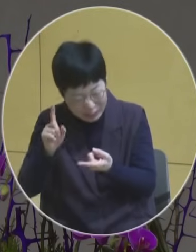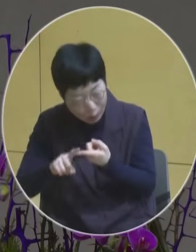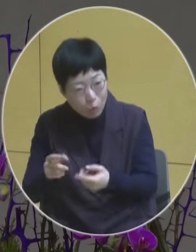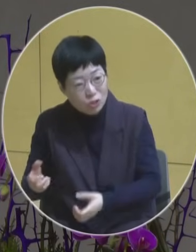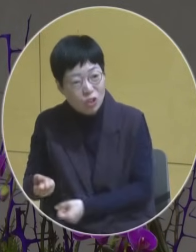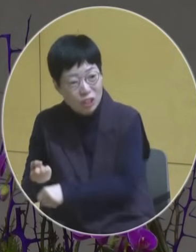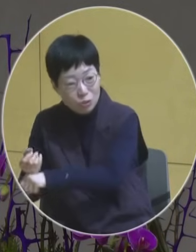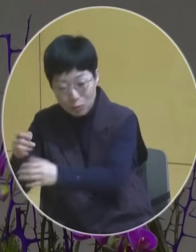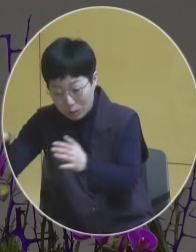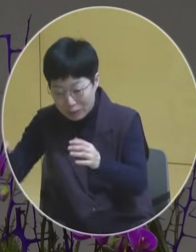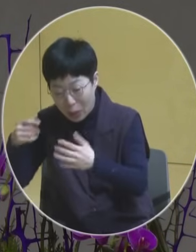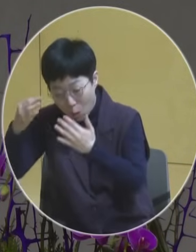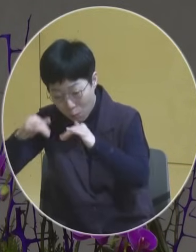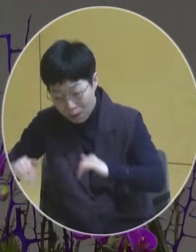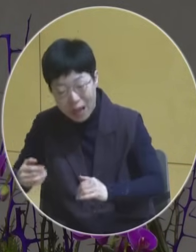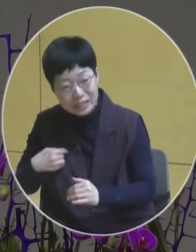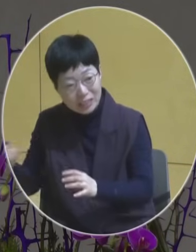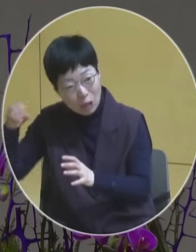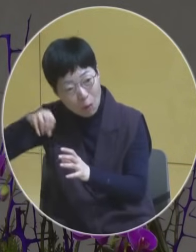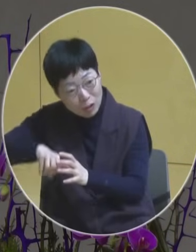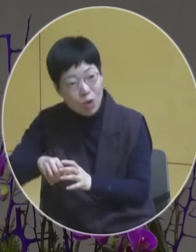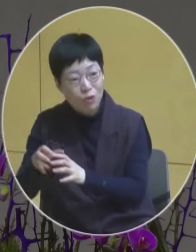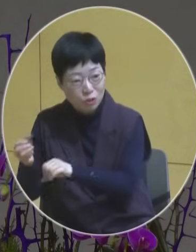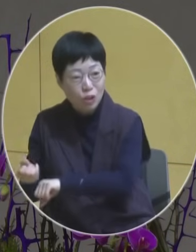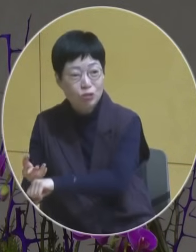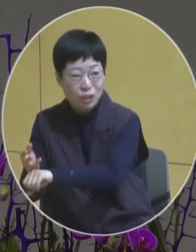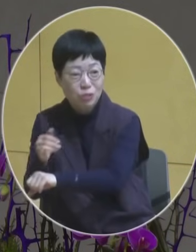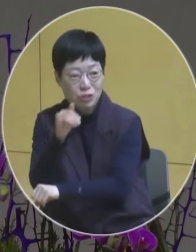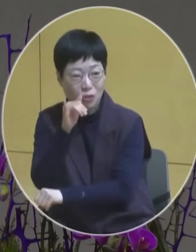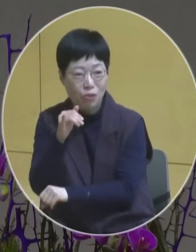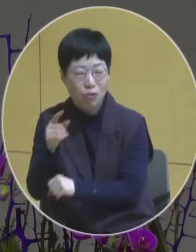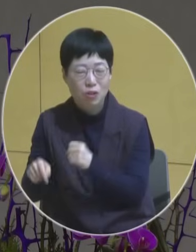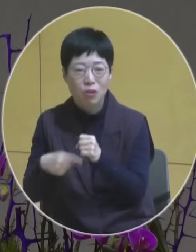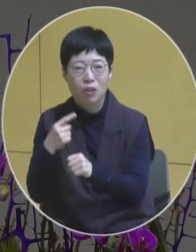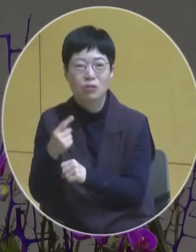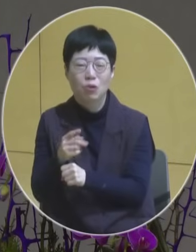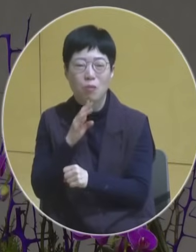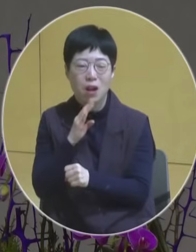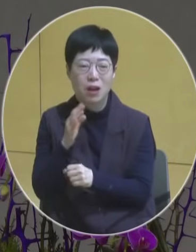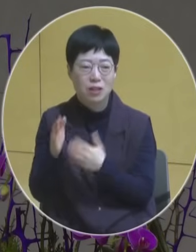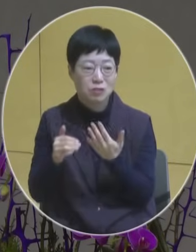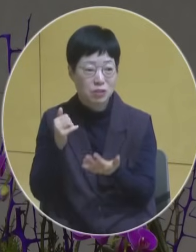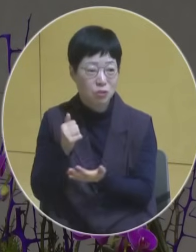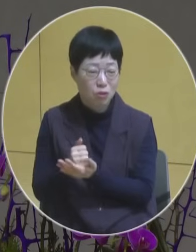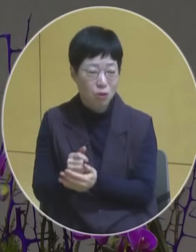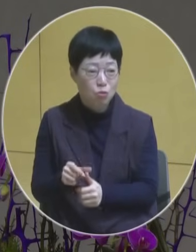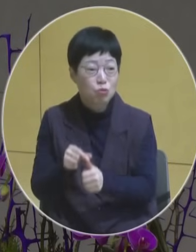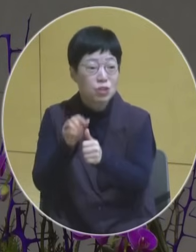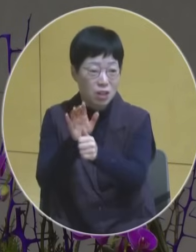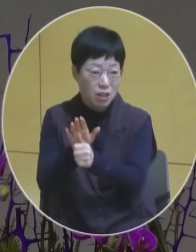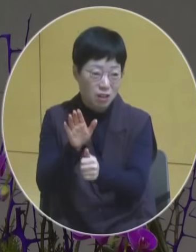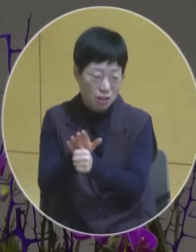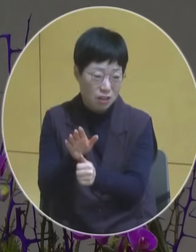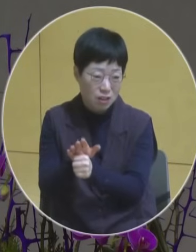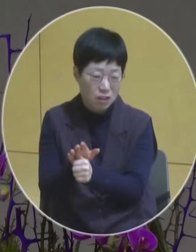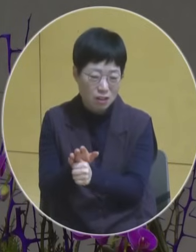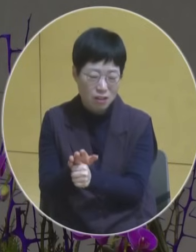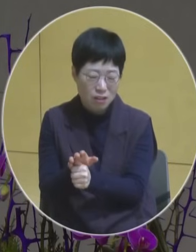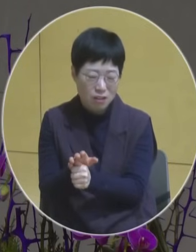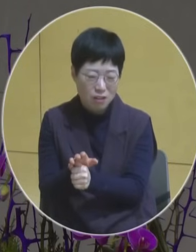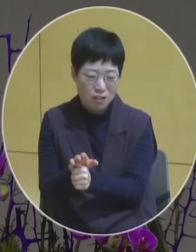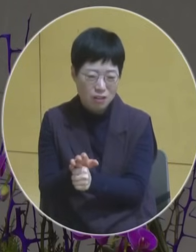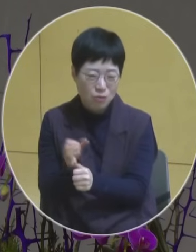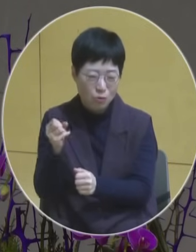있어요. 그래서 여러분들께서도 금년에 또 정말 우리 하나님께서 구제한다는 것, 그러나